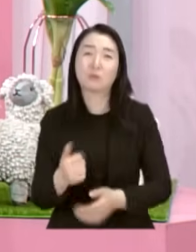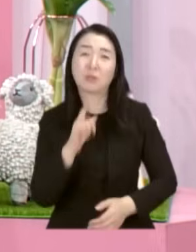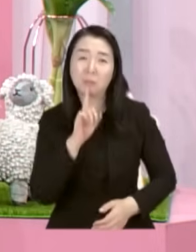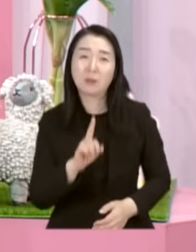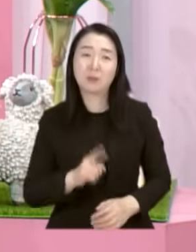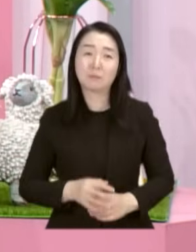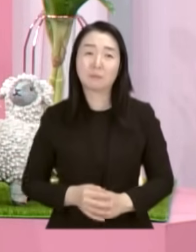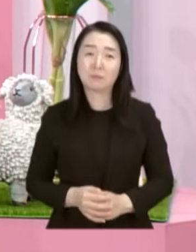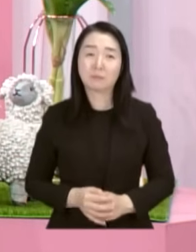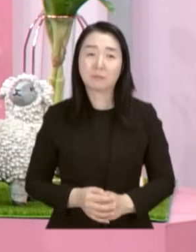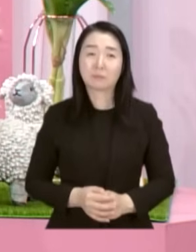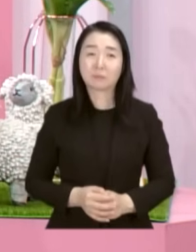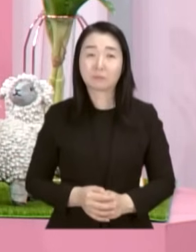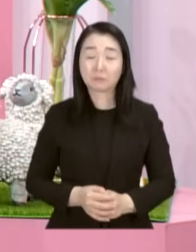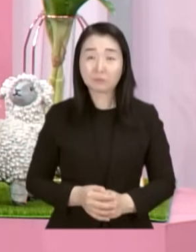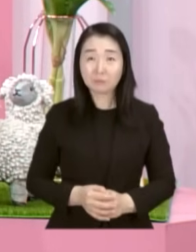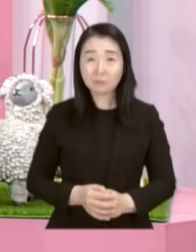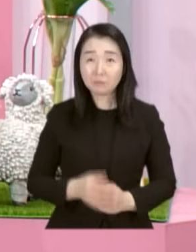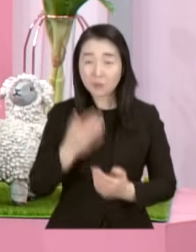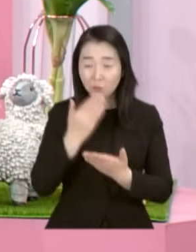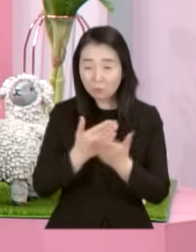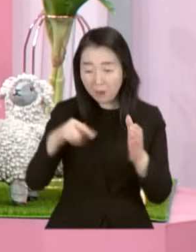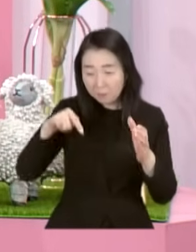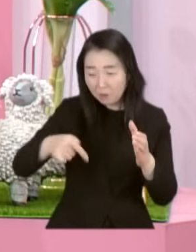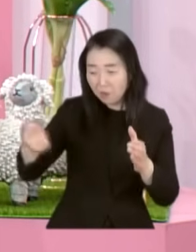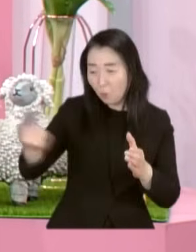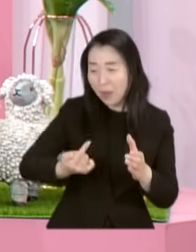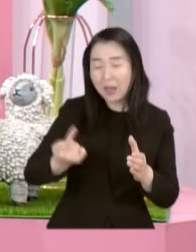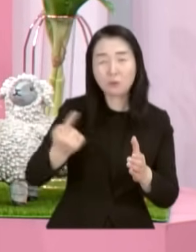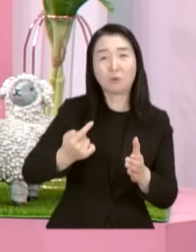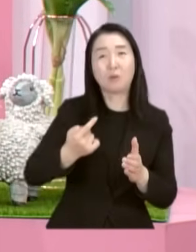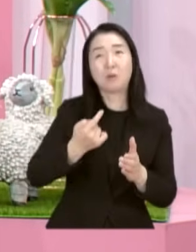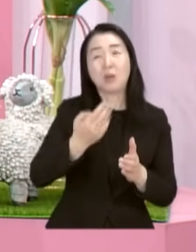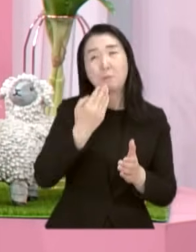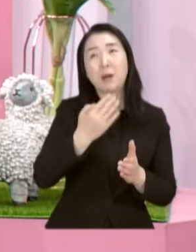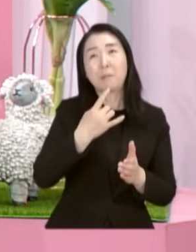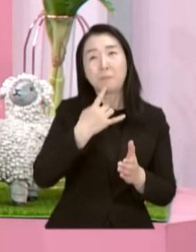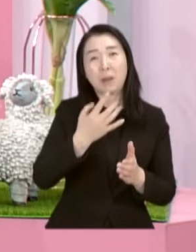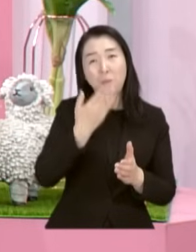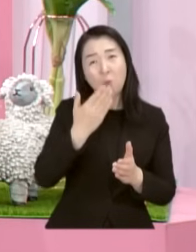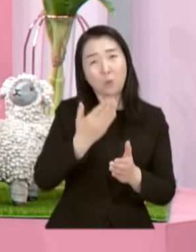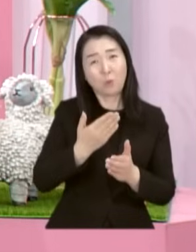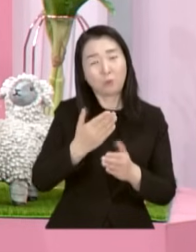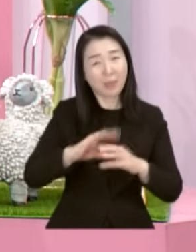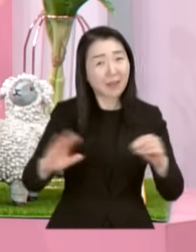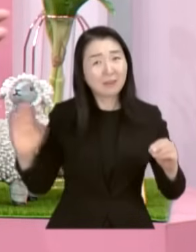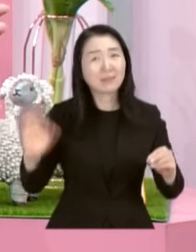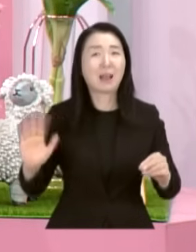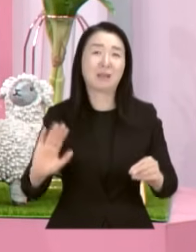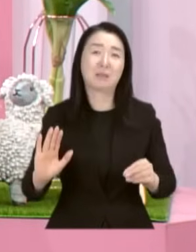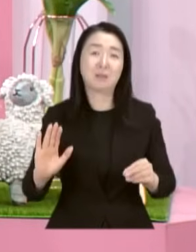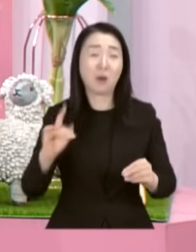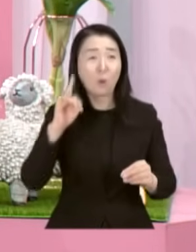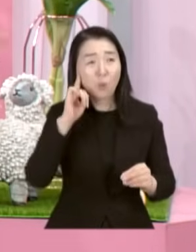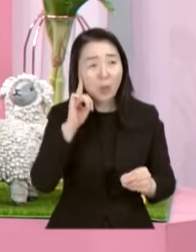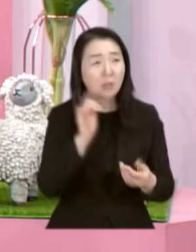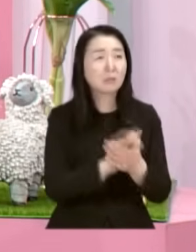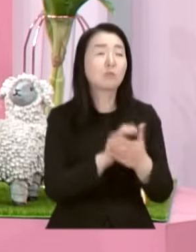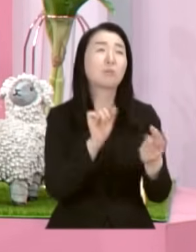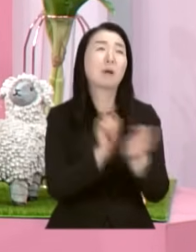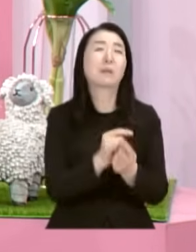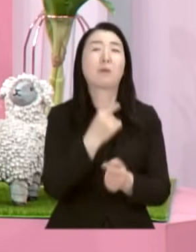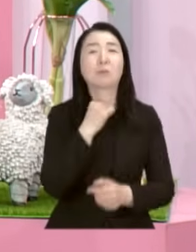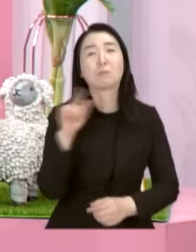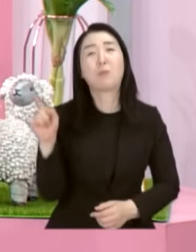그분들요 이곳까지 오는 이유가 밥만 해결하기 위해서가 아니라 같은 또래 동료들을